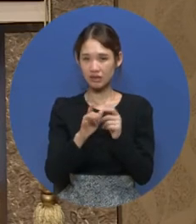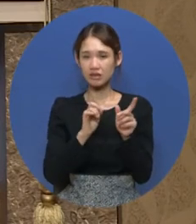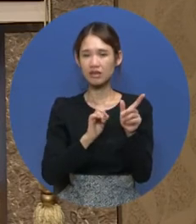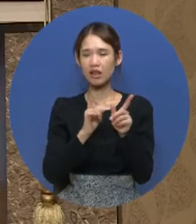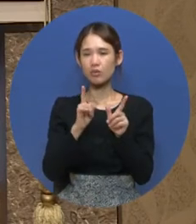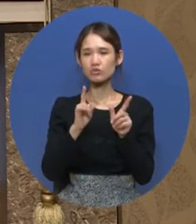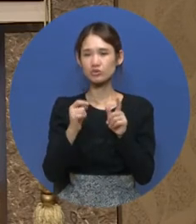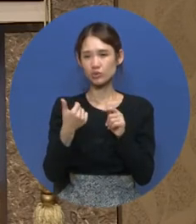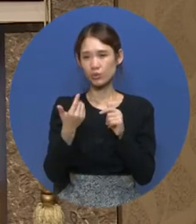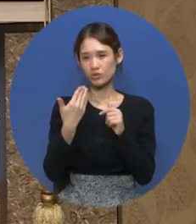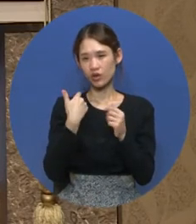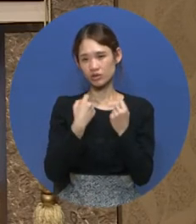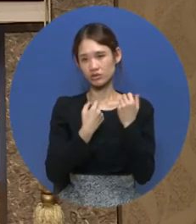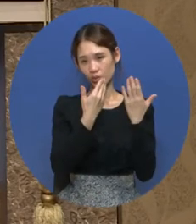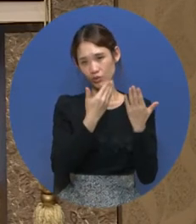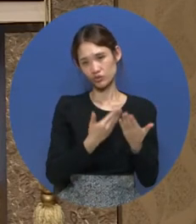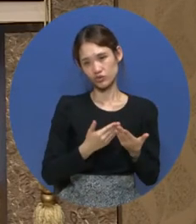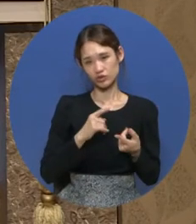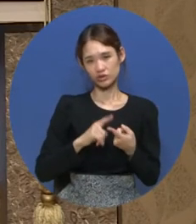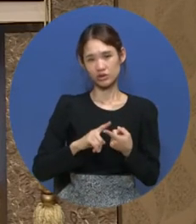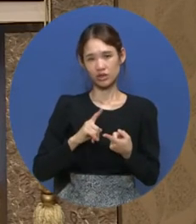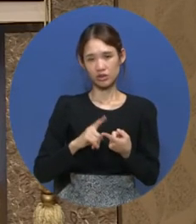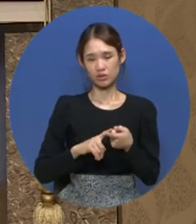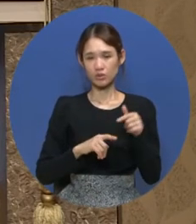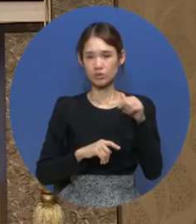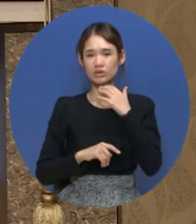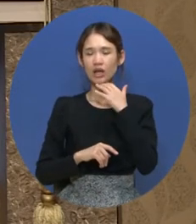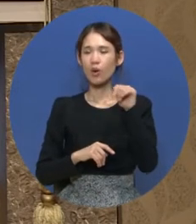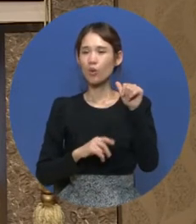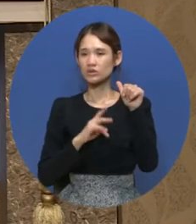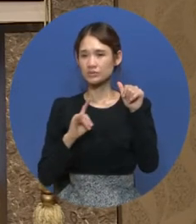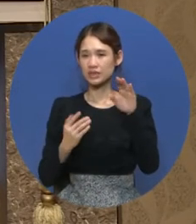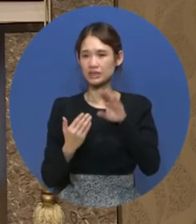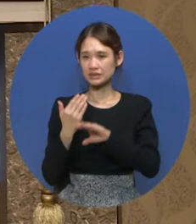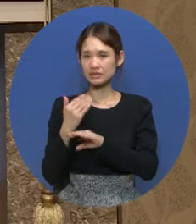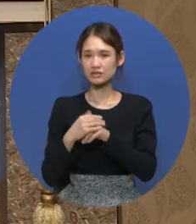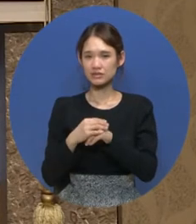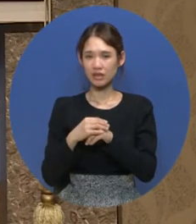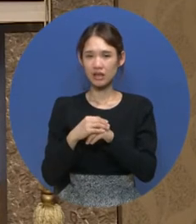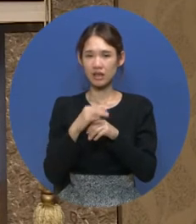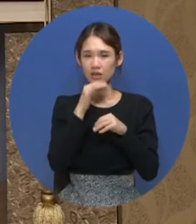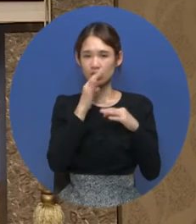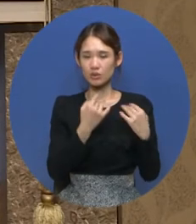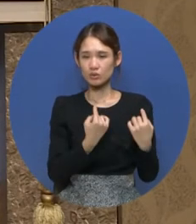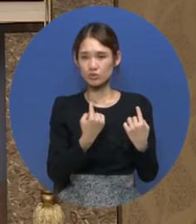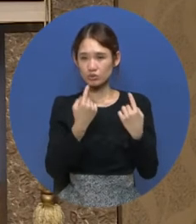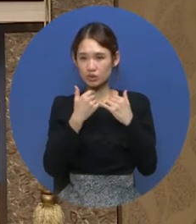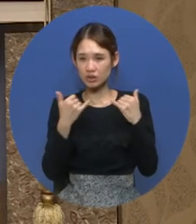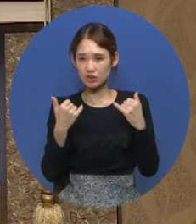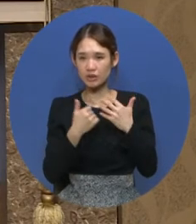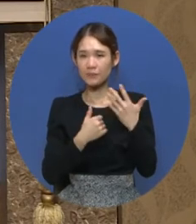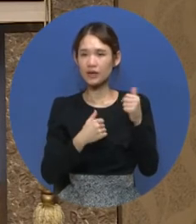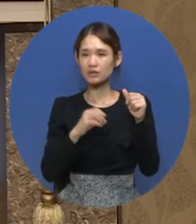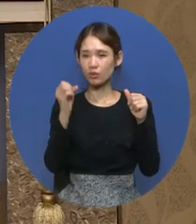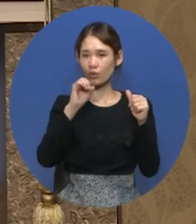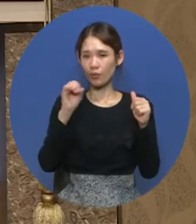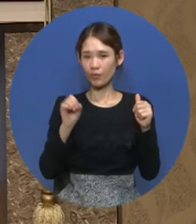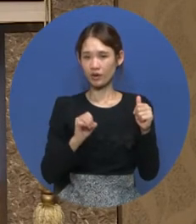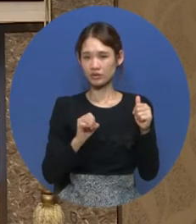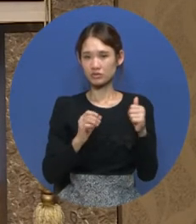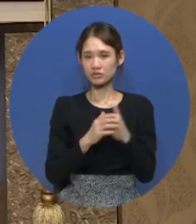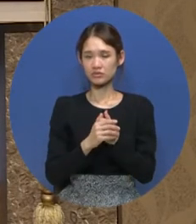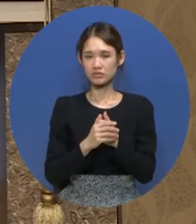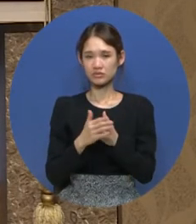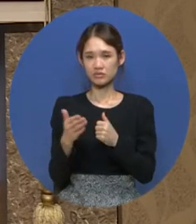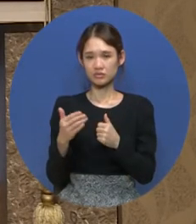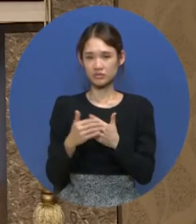아까 말씀 드리지 50대 이상의 고령자들이 파시고 프로 그저 흰 원 90% 까지도 생각을 하는데 이것도